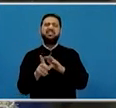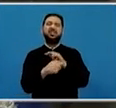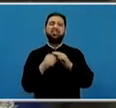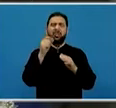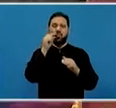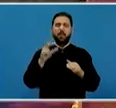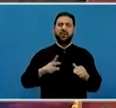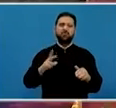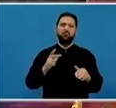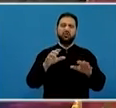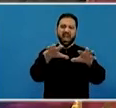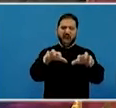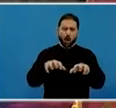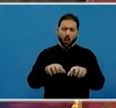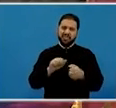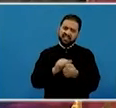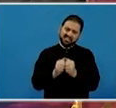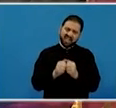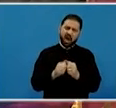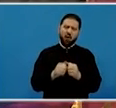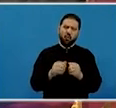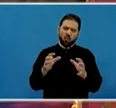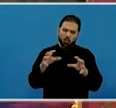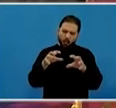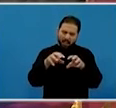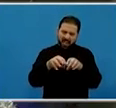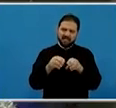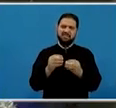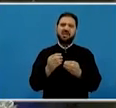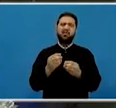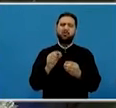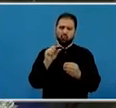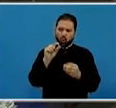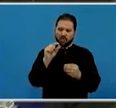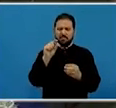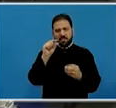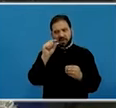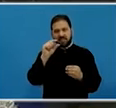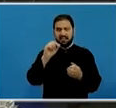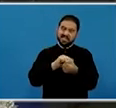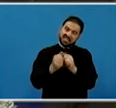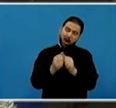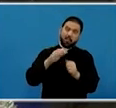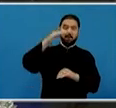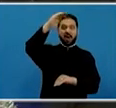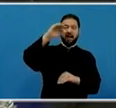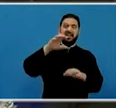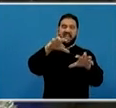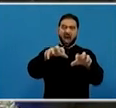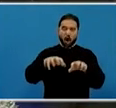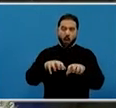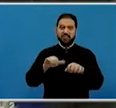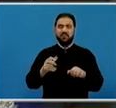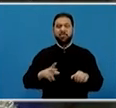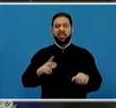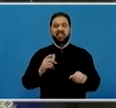mai egoiste sau sunt cuprinse de o doză mai mică sau mai mare de egoism și, bineînțeles, că atunci a existat și din experiența poporului această